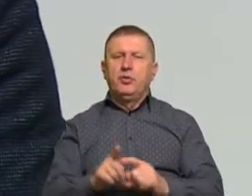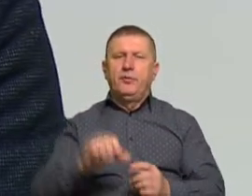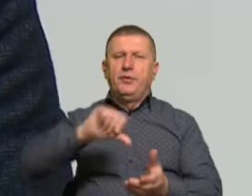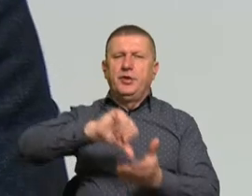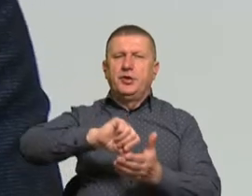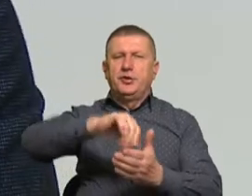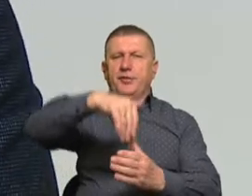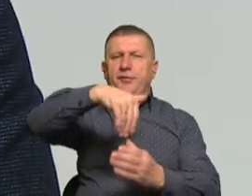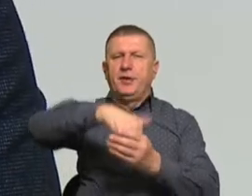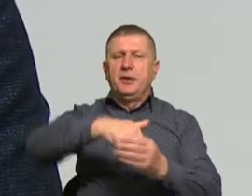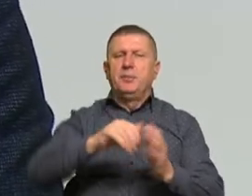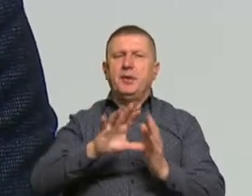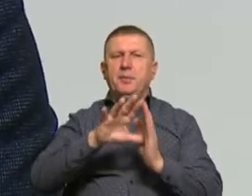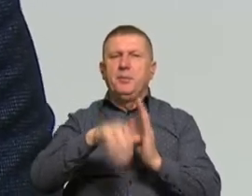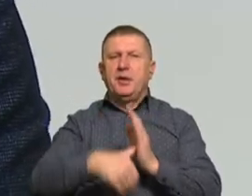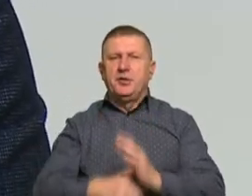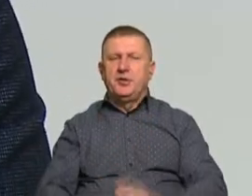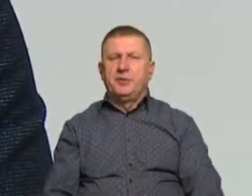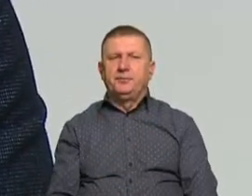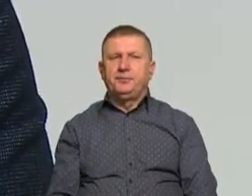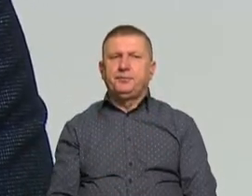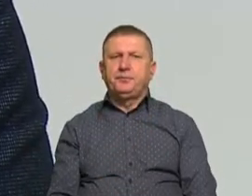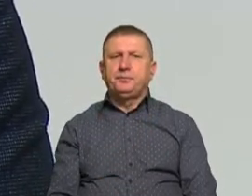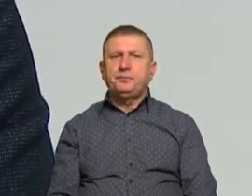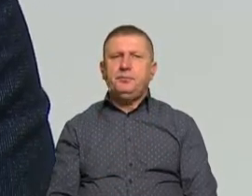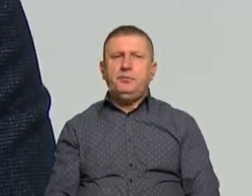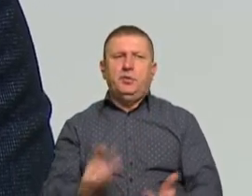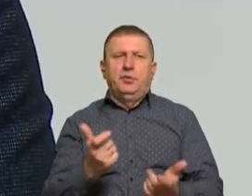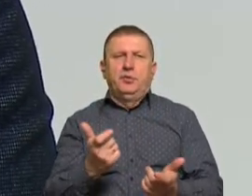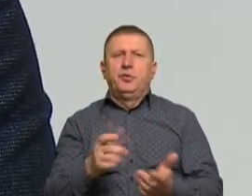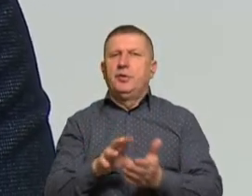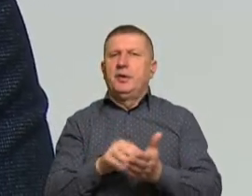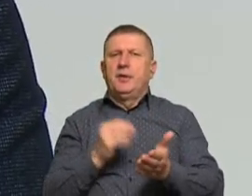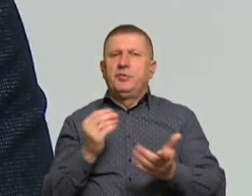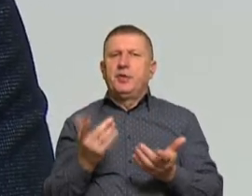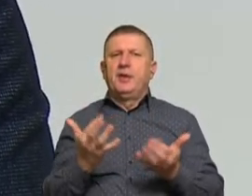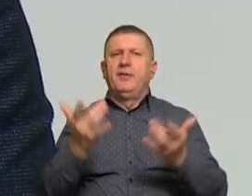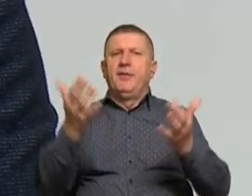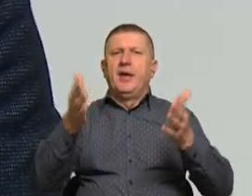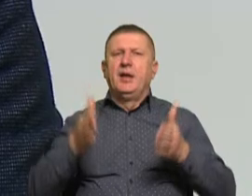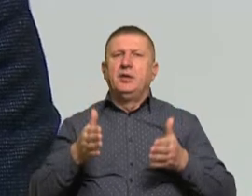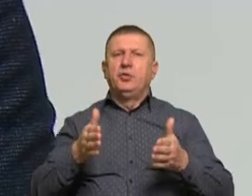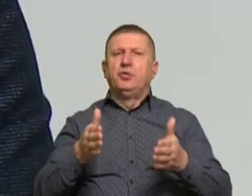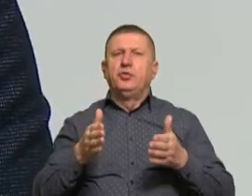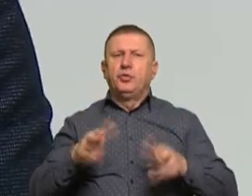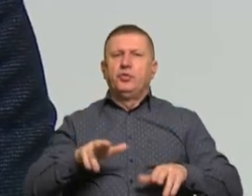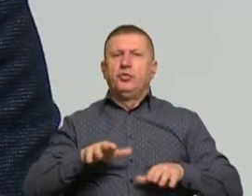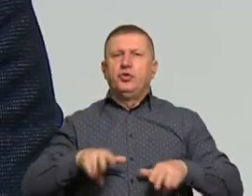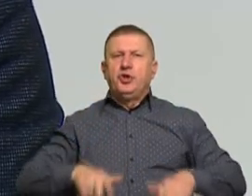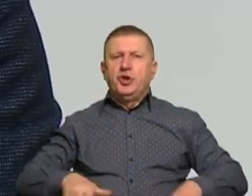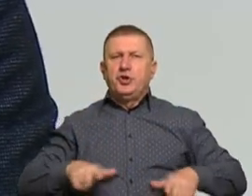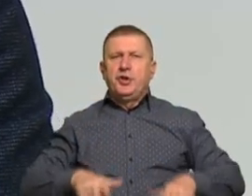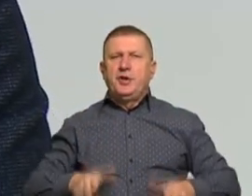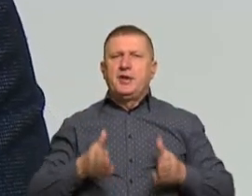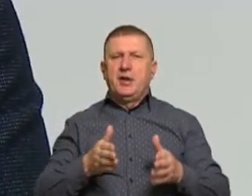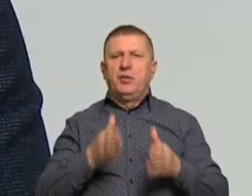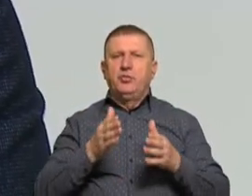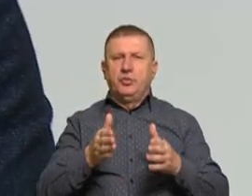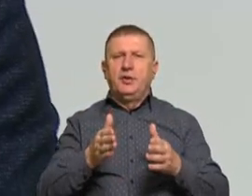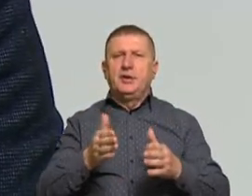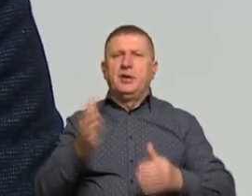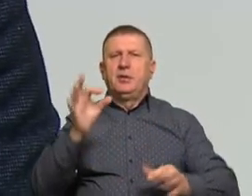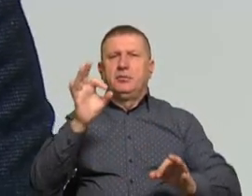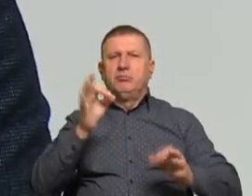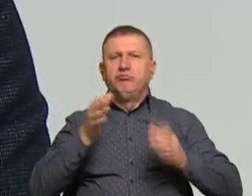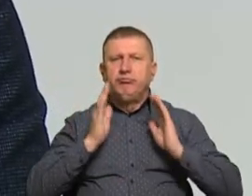samym Bielsku-Białej w kontekście modernizacji wielu dróg, na przykład ulicy Cieszyńskiej. Bardzo duża